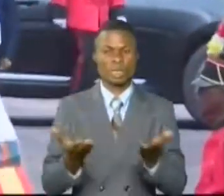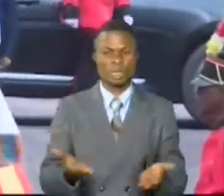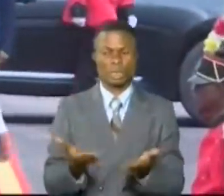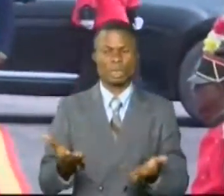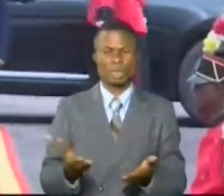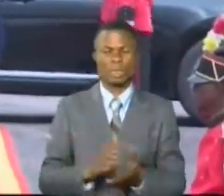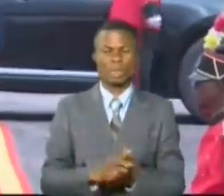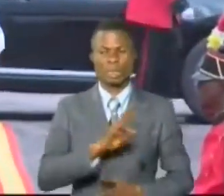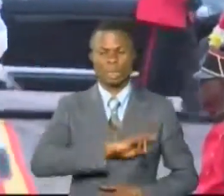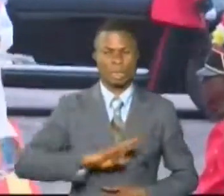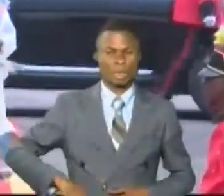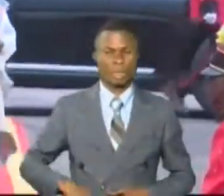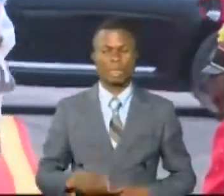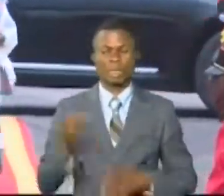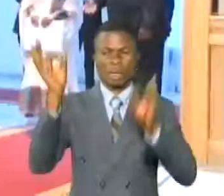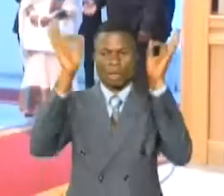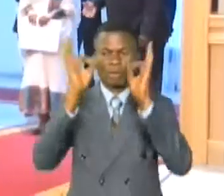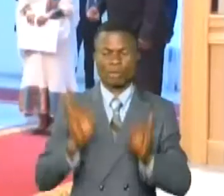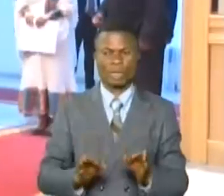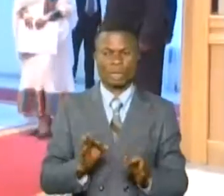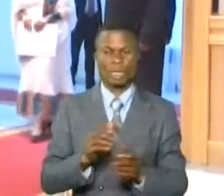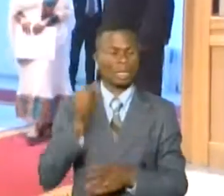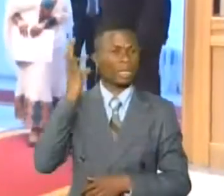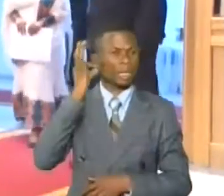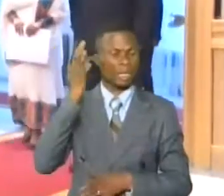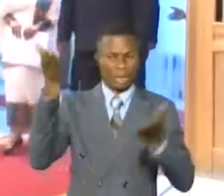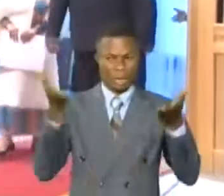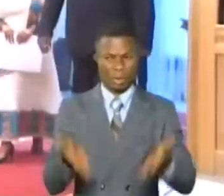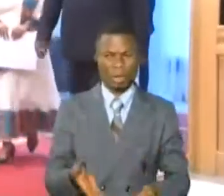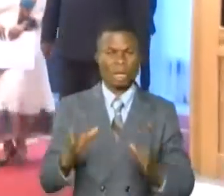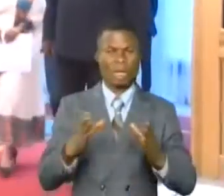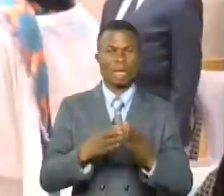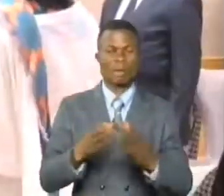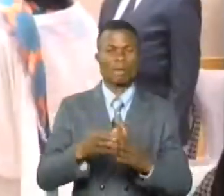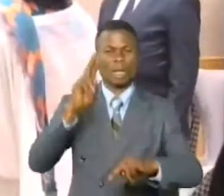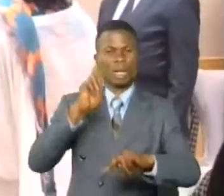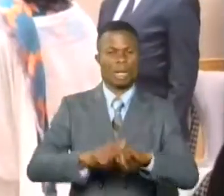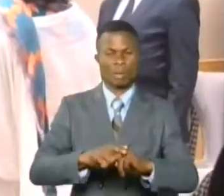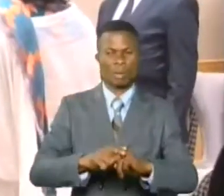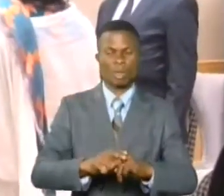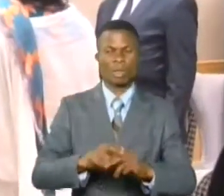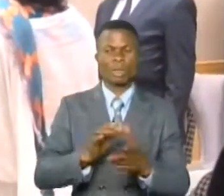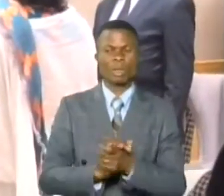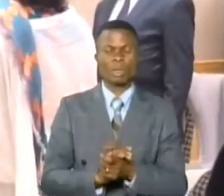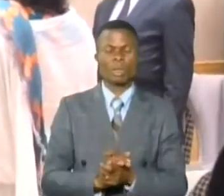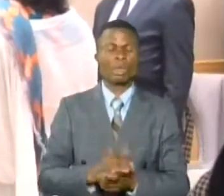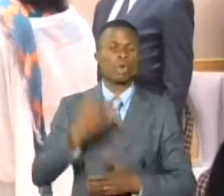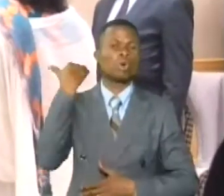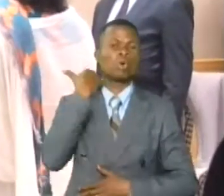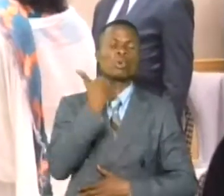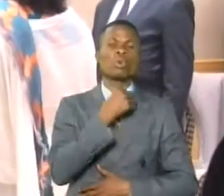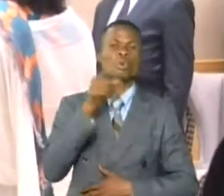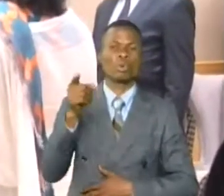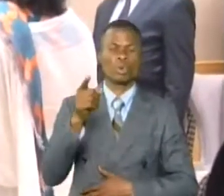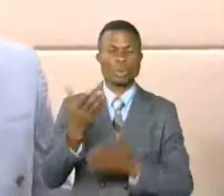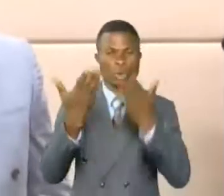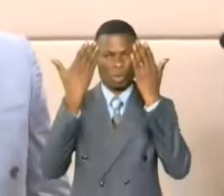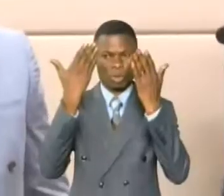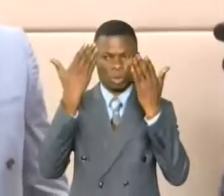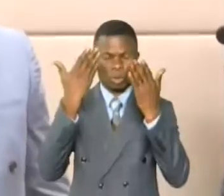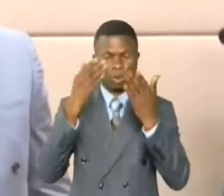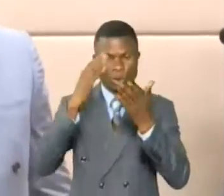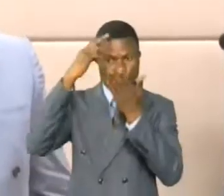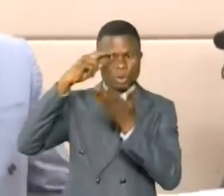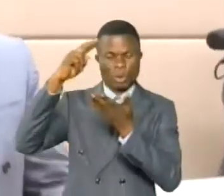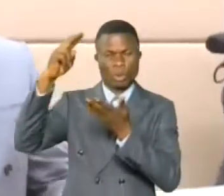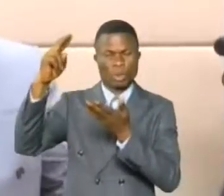la République démocratique fédérale d'Éthiopie en RDC avec résidence à Kampala en Ouganda. Elle a fait ses études académiques